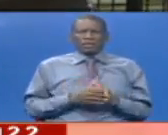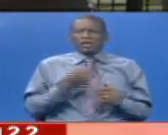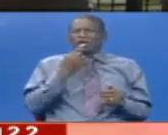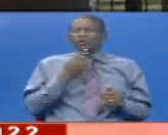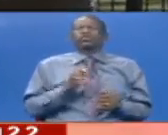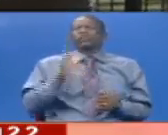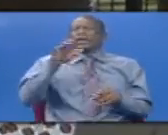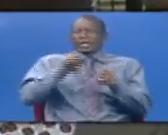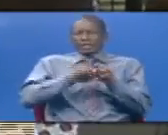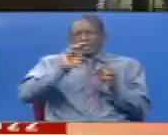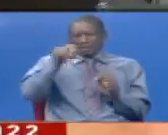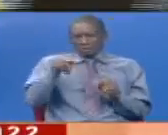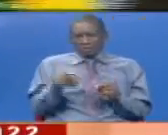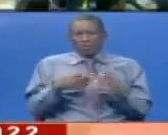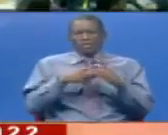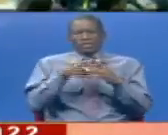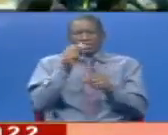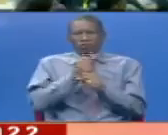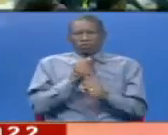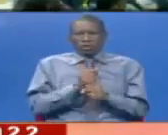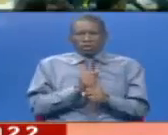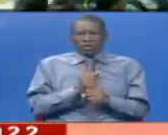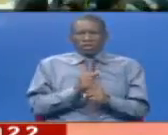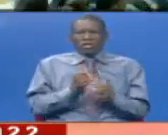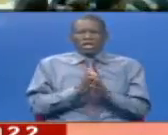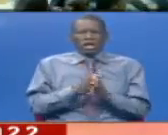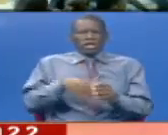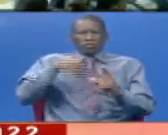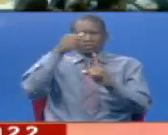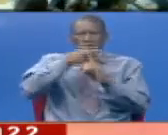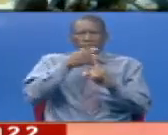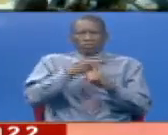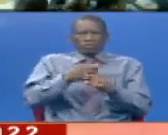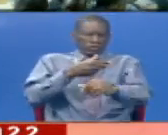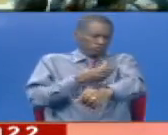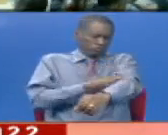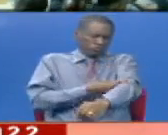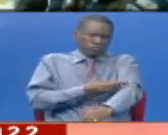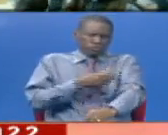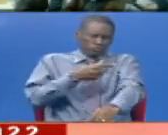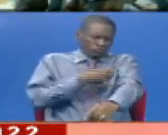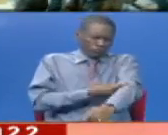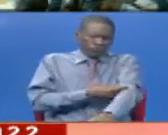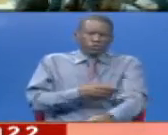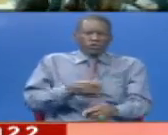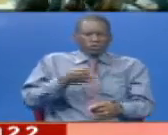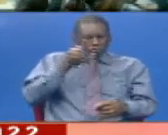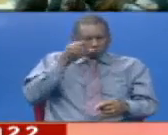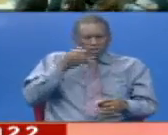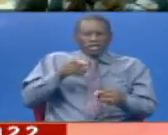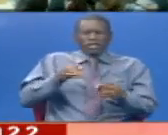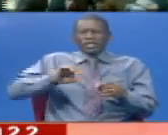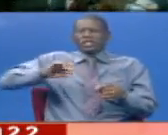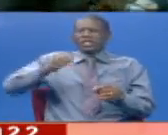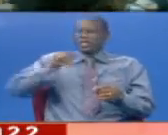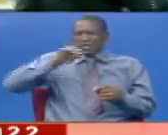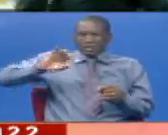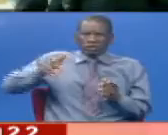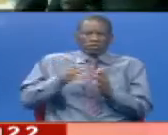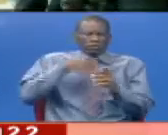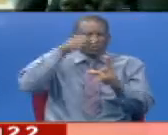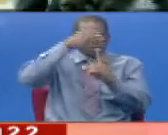kiapo cha kuwa mbunge. Na tutakabiliana na madawa ya kulevya katika Nyeri mjini, tutakabiliana